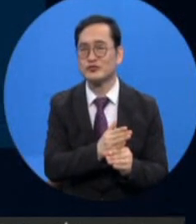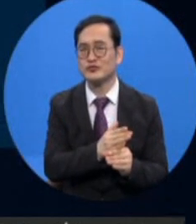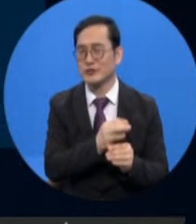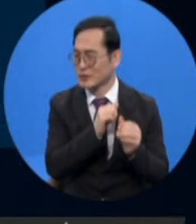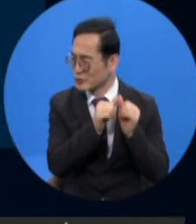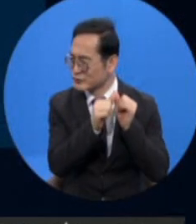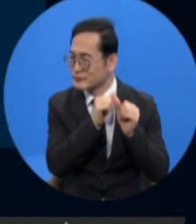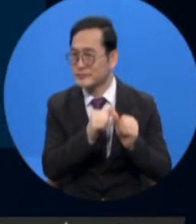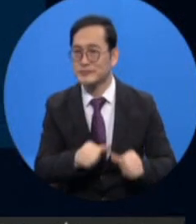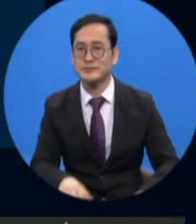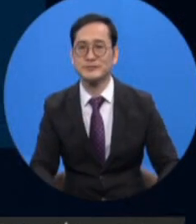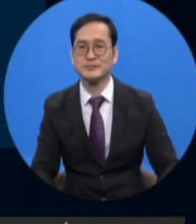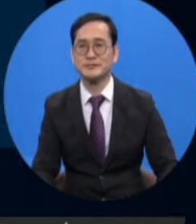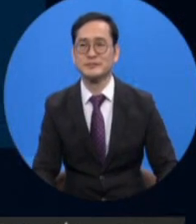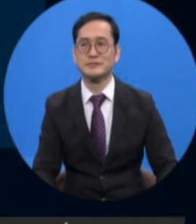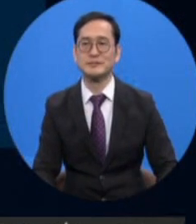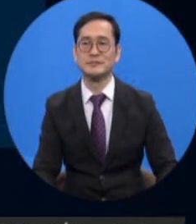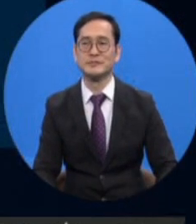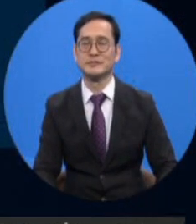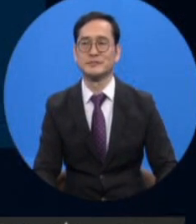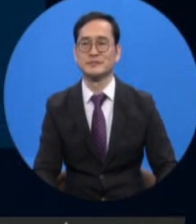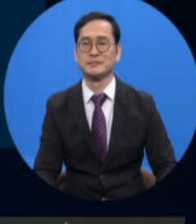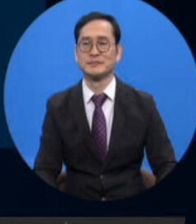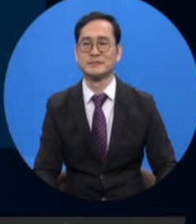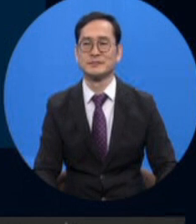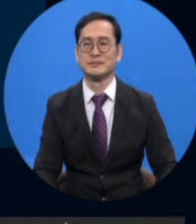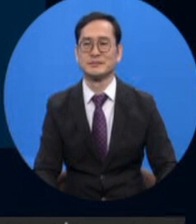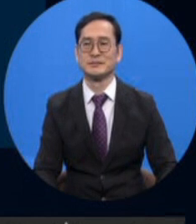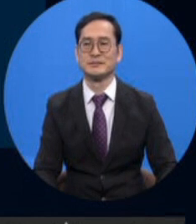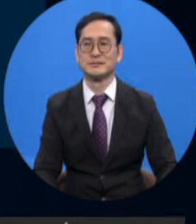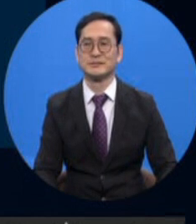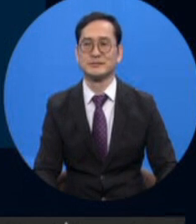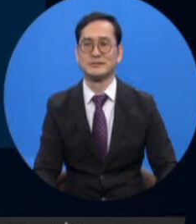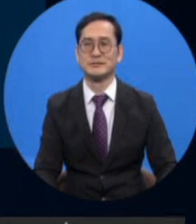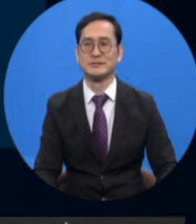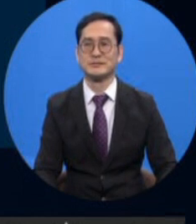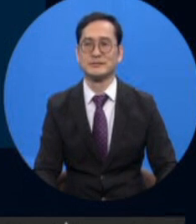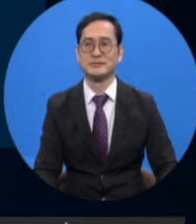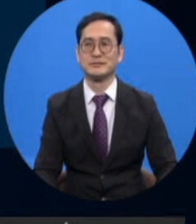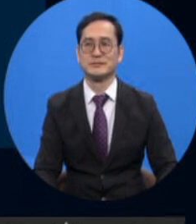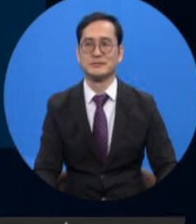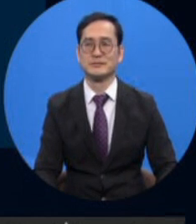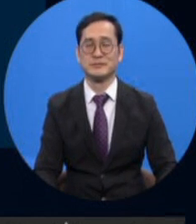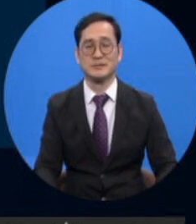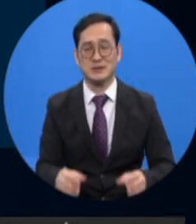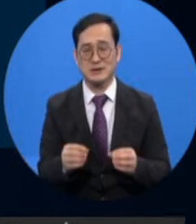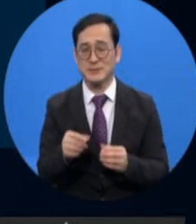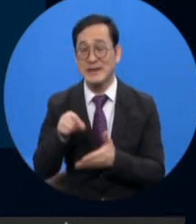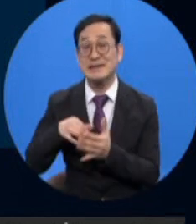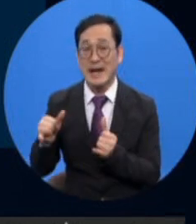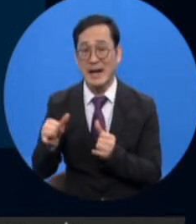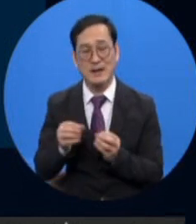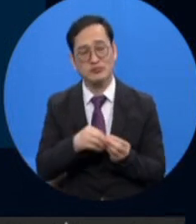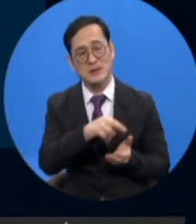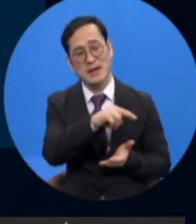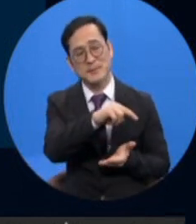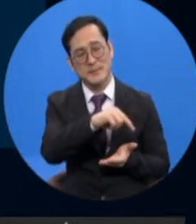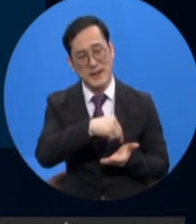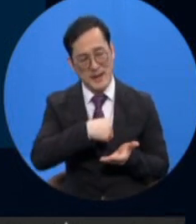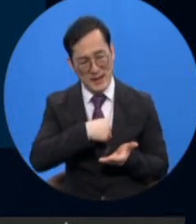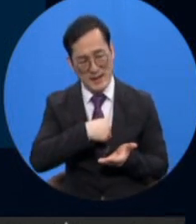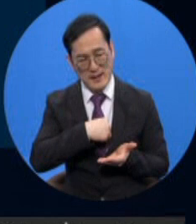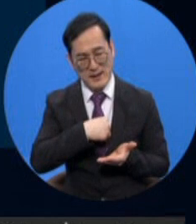자, 오마이뉴스 기자, 오늘 아침 김 씨로부터 문자가 왔다. 지금 상당히 힘들다라는 얘기를 했다. 등판하려 했는데 어그러진 상황이 돼